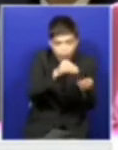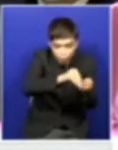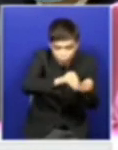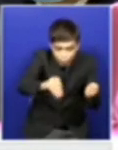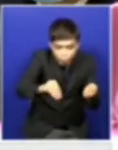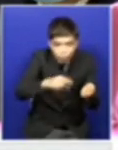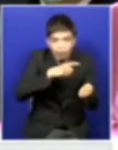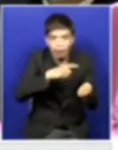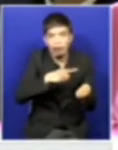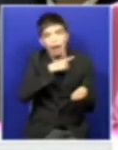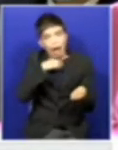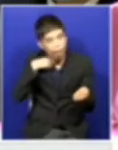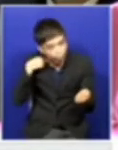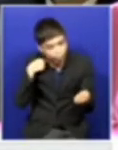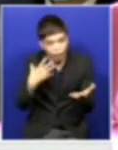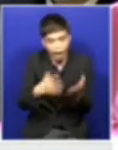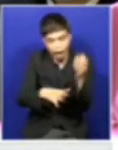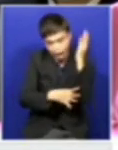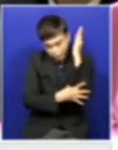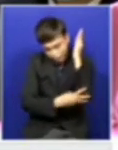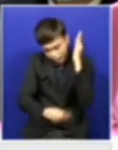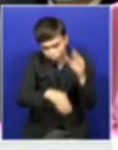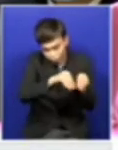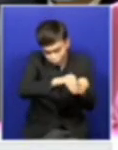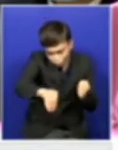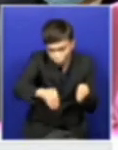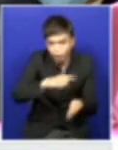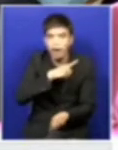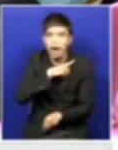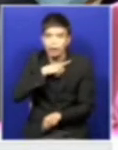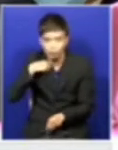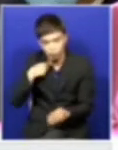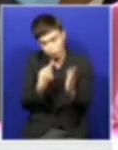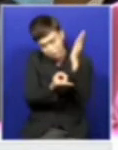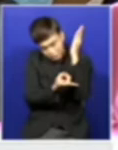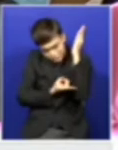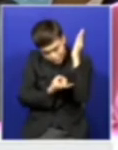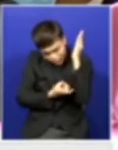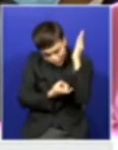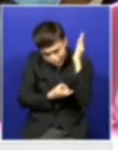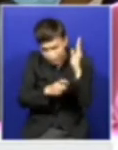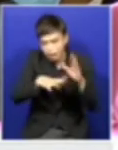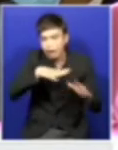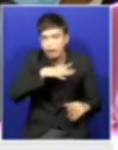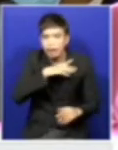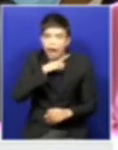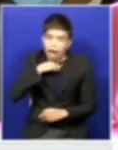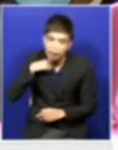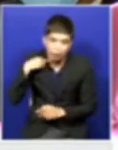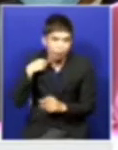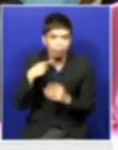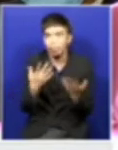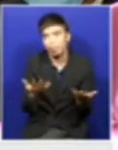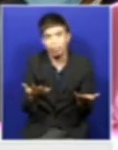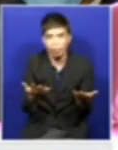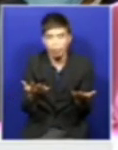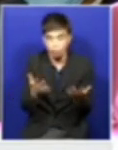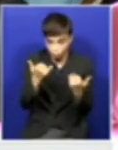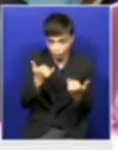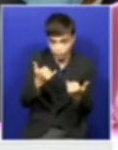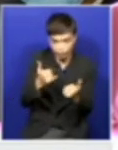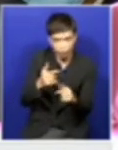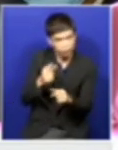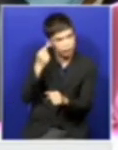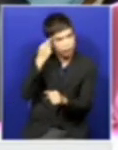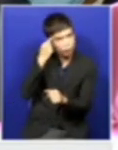นวันนี้ที่จะฟื้นฟูพี่น้องประชาชนได้ในวันนี้ก็คือเกษตรปศุสัตว์ครับก็คือโครงการส่งเสริมการเลี้ยงโคขุ